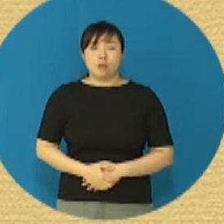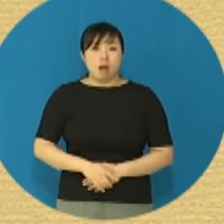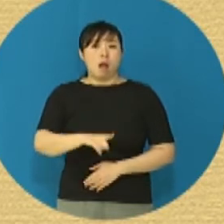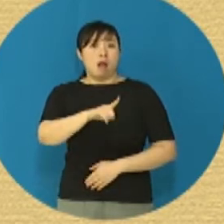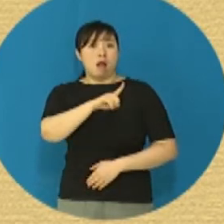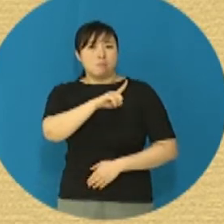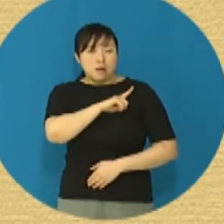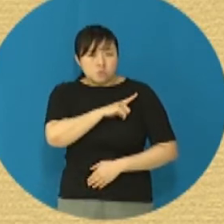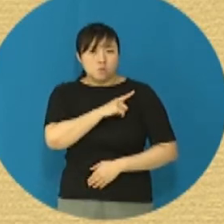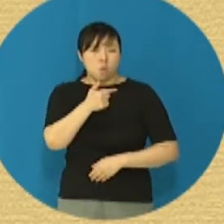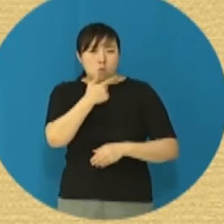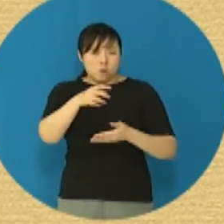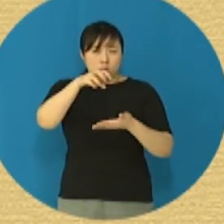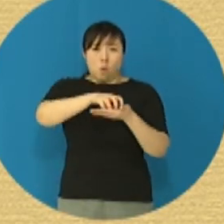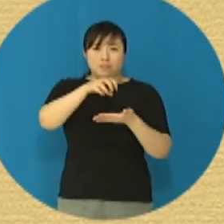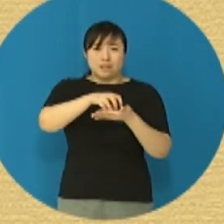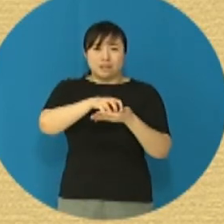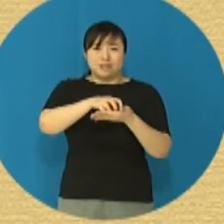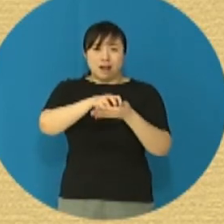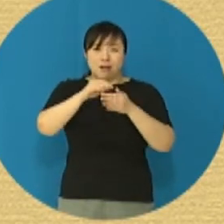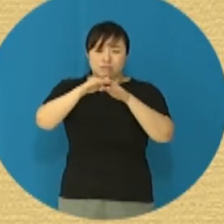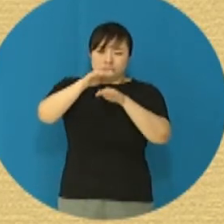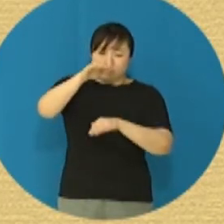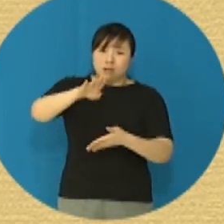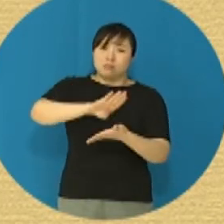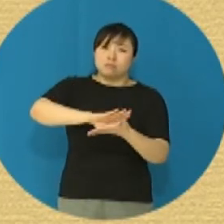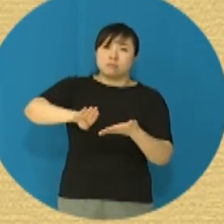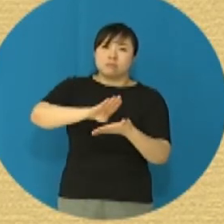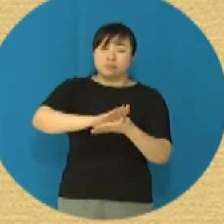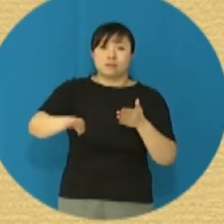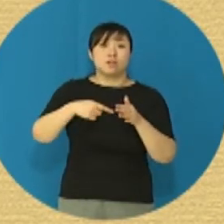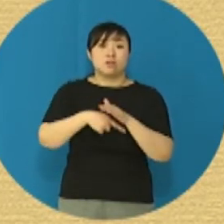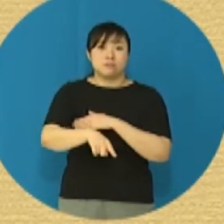を取り除くのがここ。 ここです。